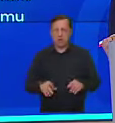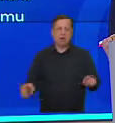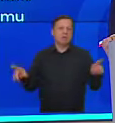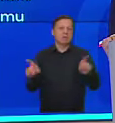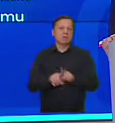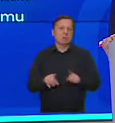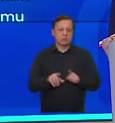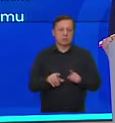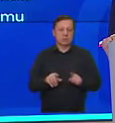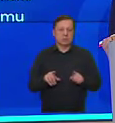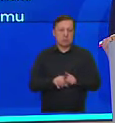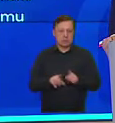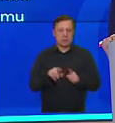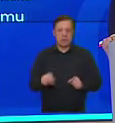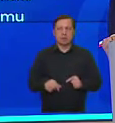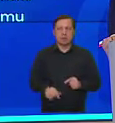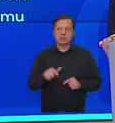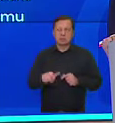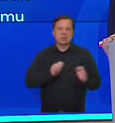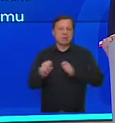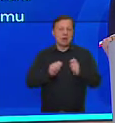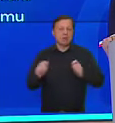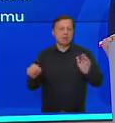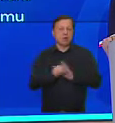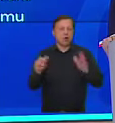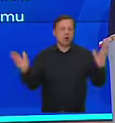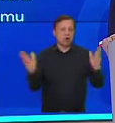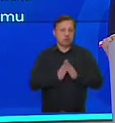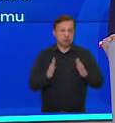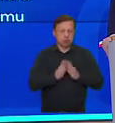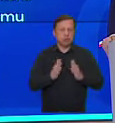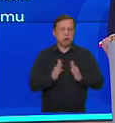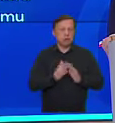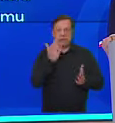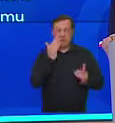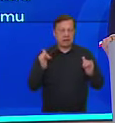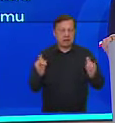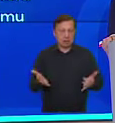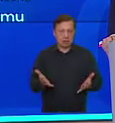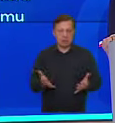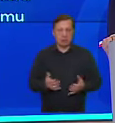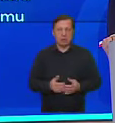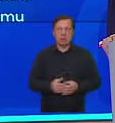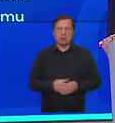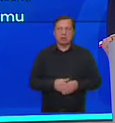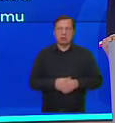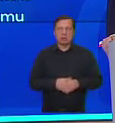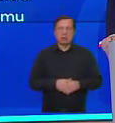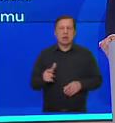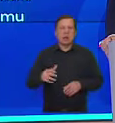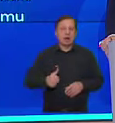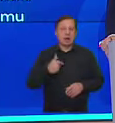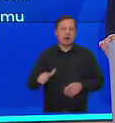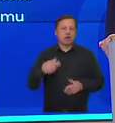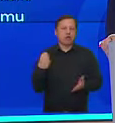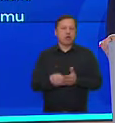opłacane i także późniejszy transport do domu odbywa się w taki sposób, żeby była tutaj też partycypacja